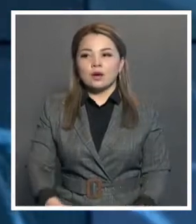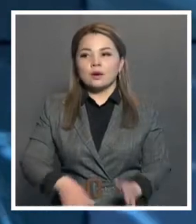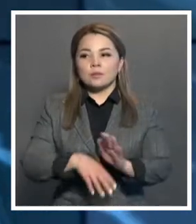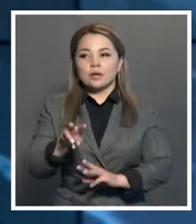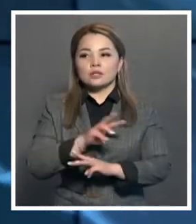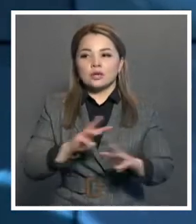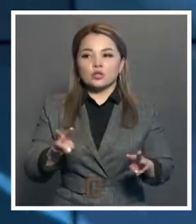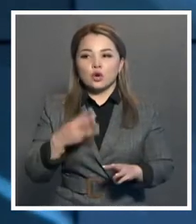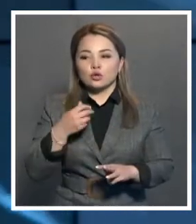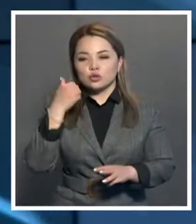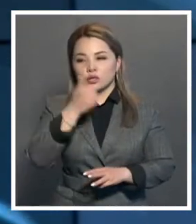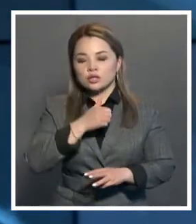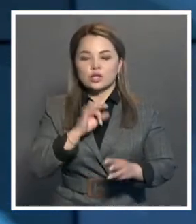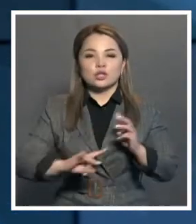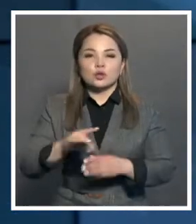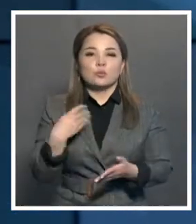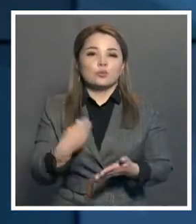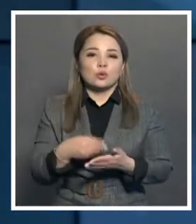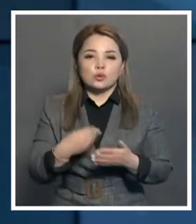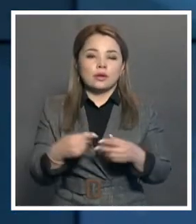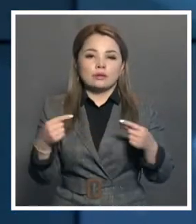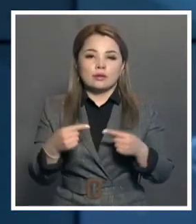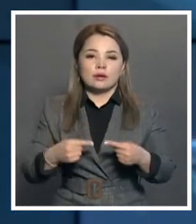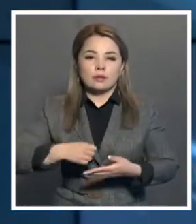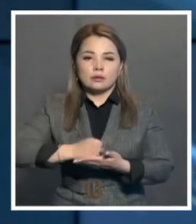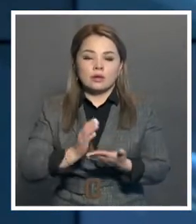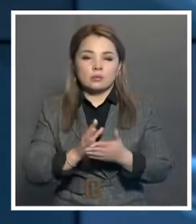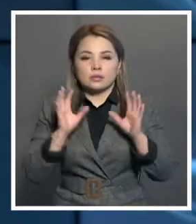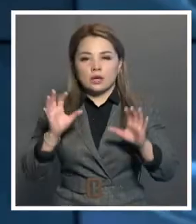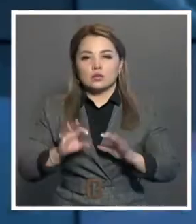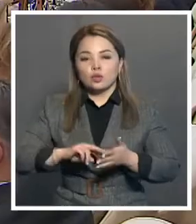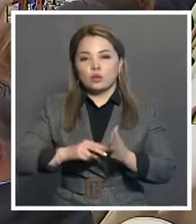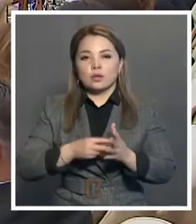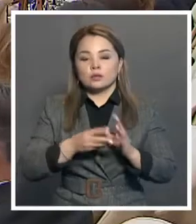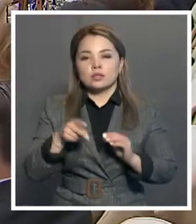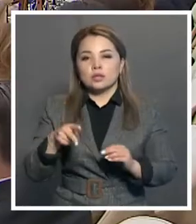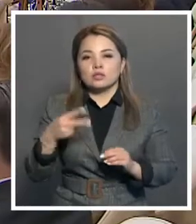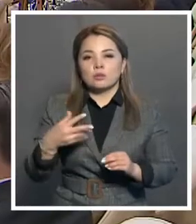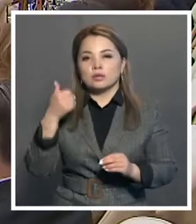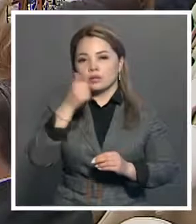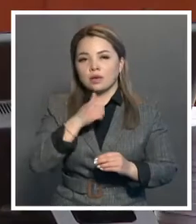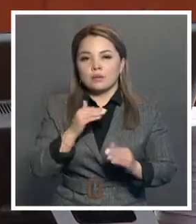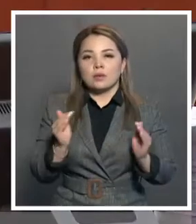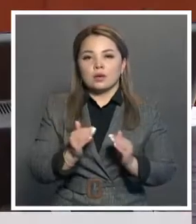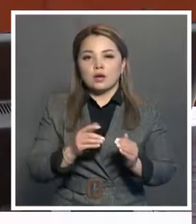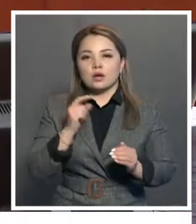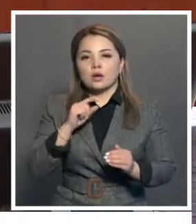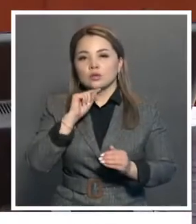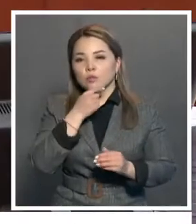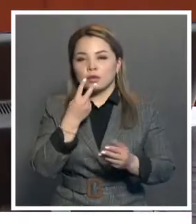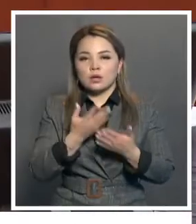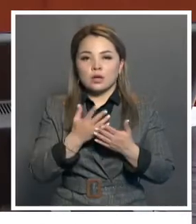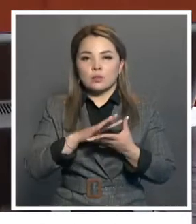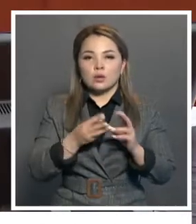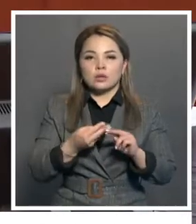Мәжілісте алдағы 3 жылдың республикалық бюджеті нақтыланды. Заң жобасы 2025 жылға дейінгі макроэкономикалық көрсеткіштер болжамына